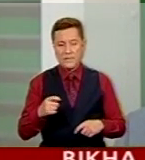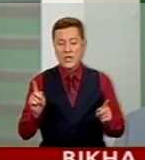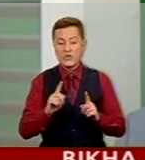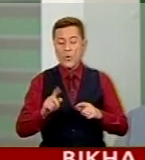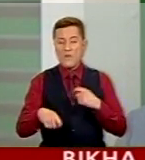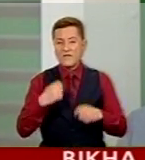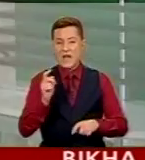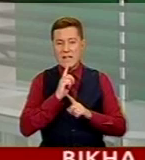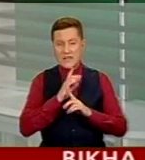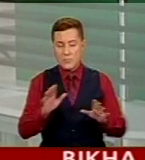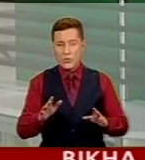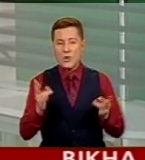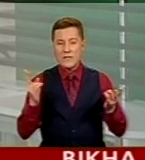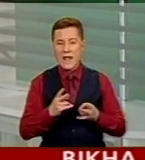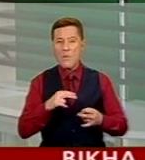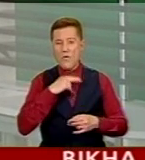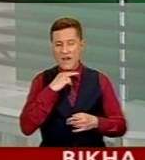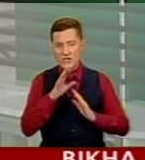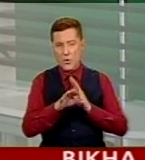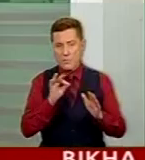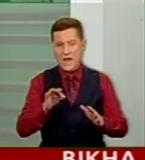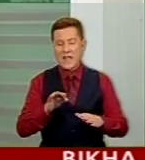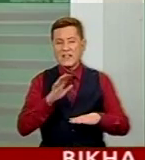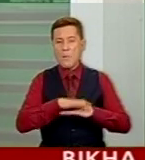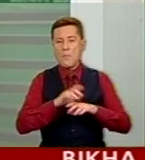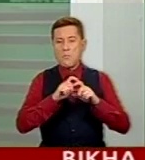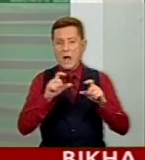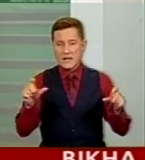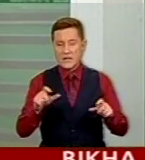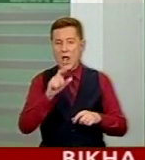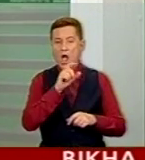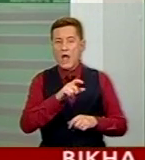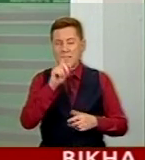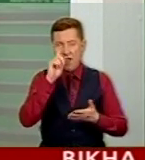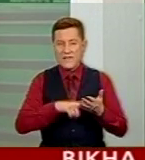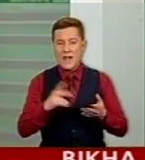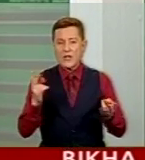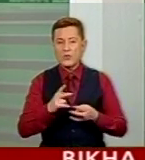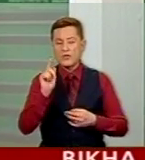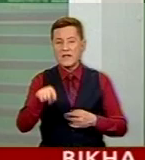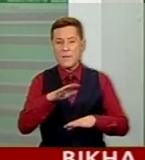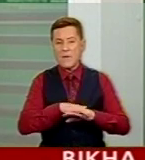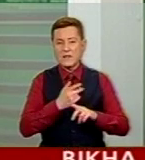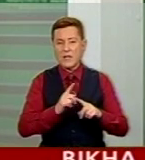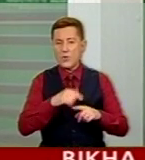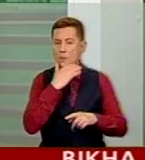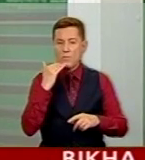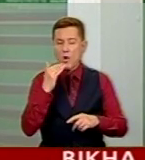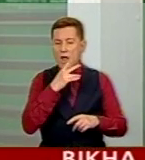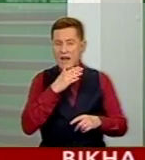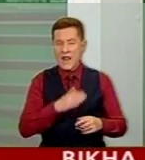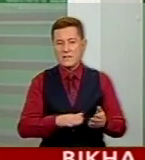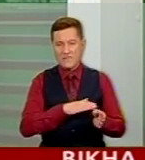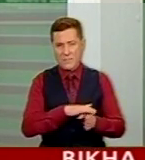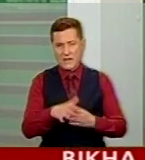було, треба уважніше обирати фінустанову, радять банкіри. Довіряти нужно тим банкам, которые много лет исполняют свои обязательства